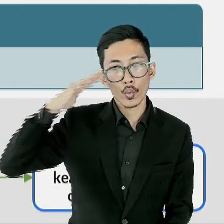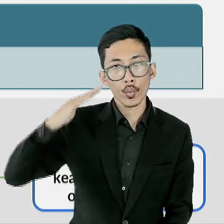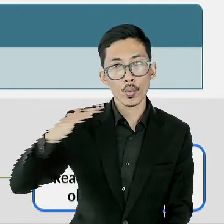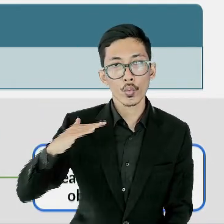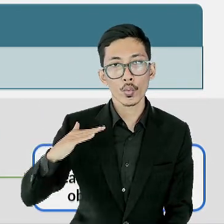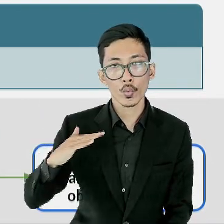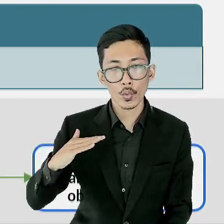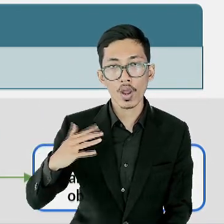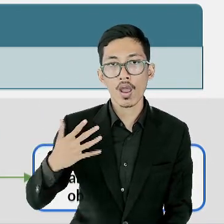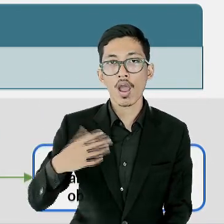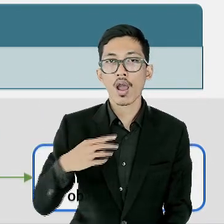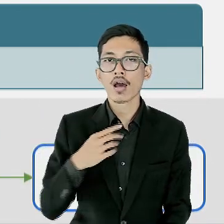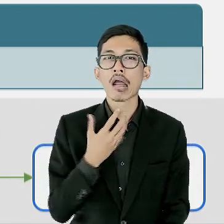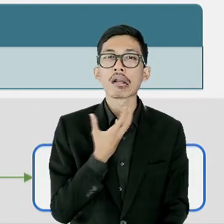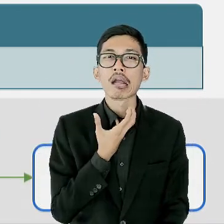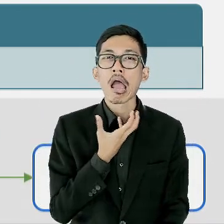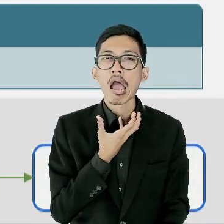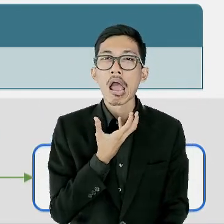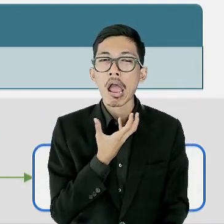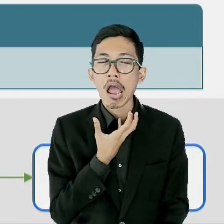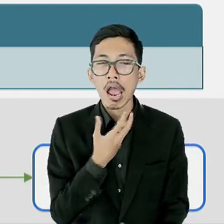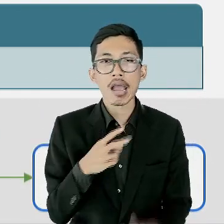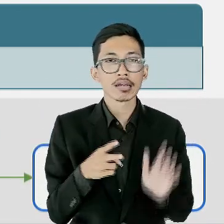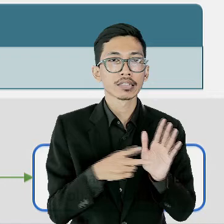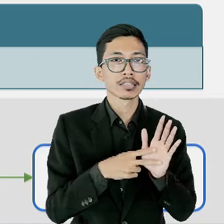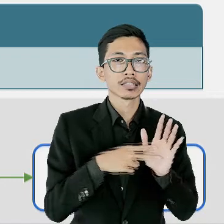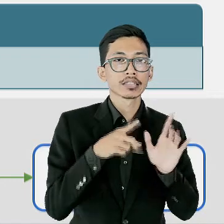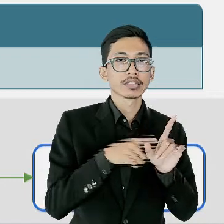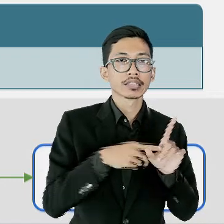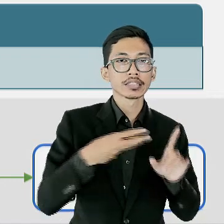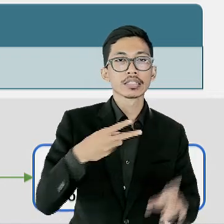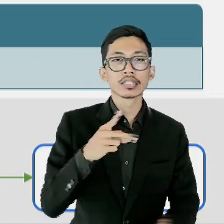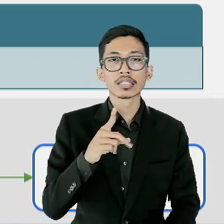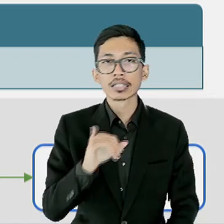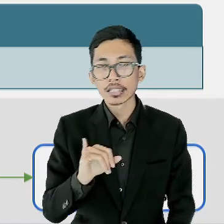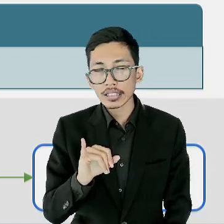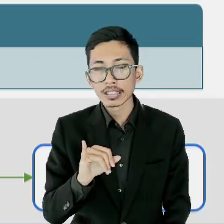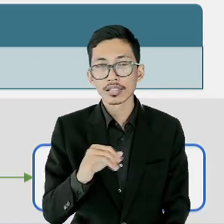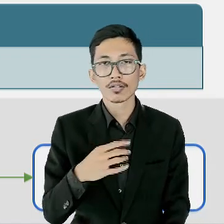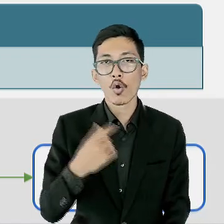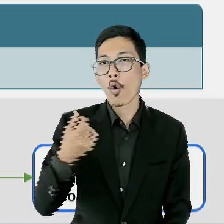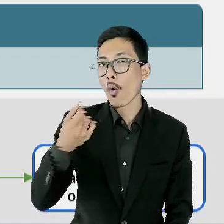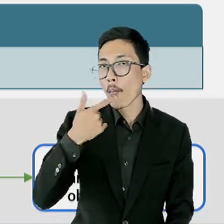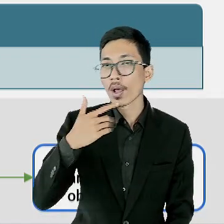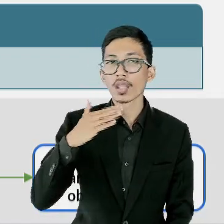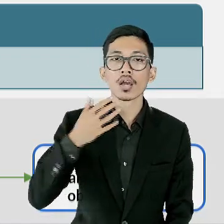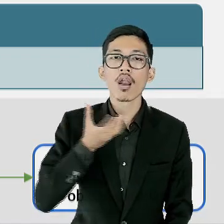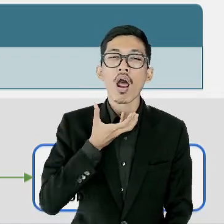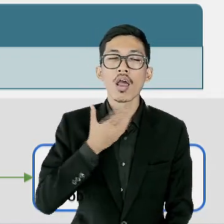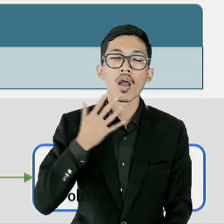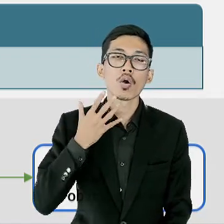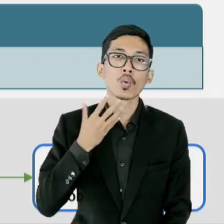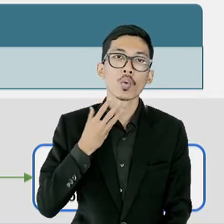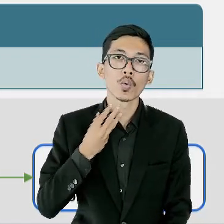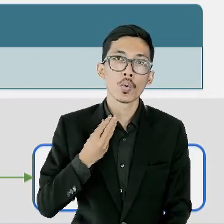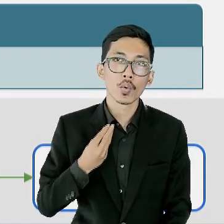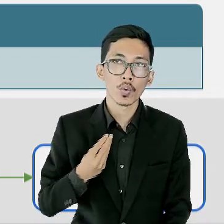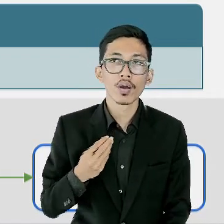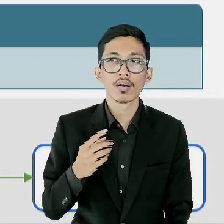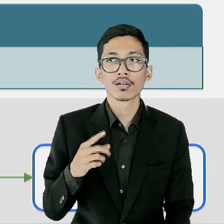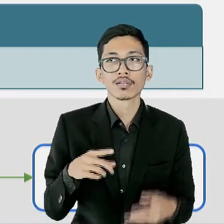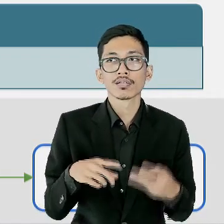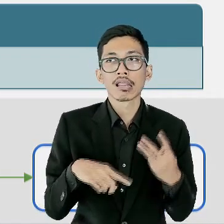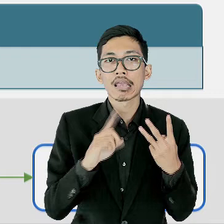nyeri, dan radang yang diobati dengan obat anti radang. Yang ketiga, mendukung penyembuhan seperti